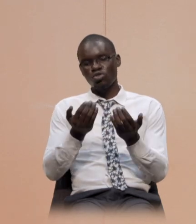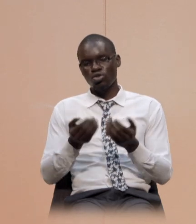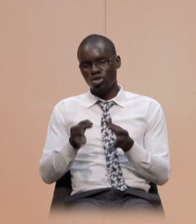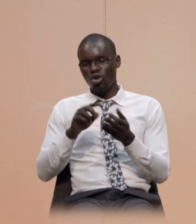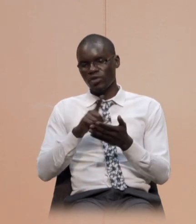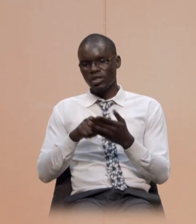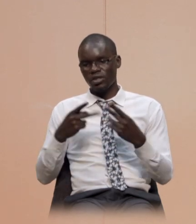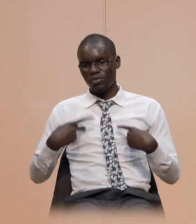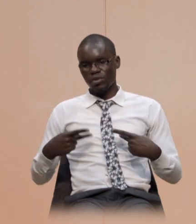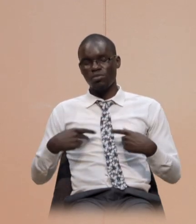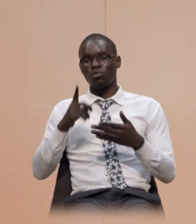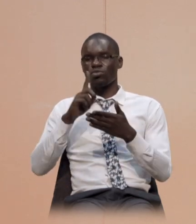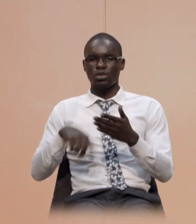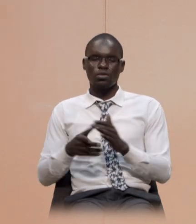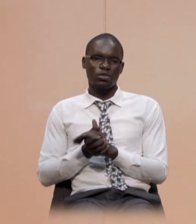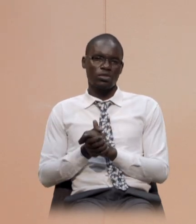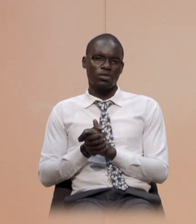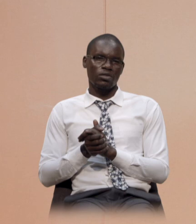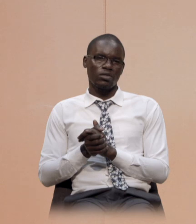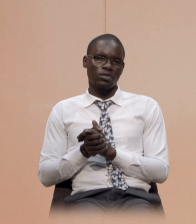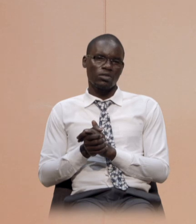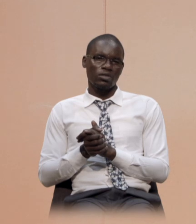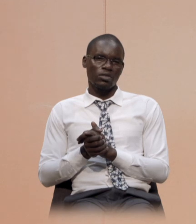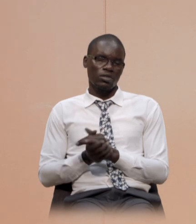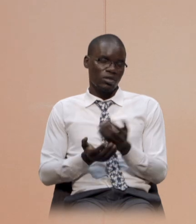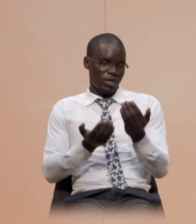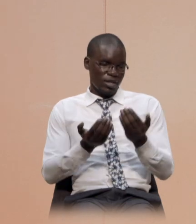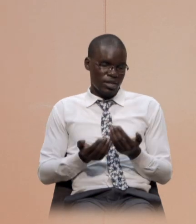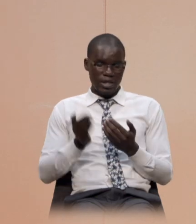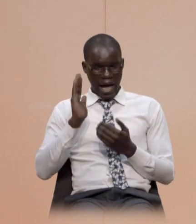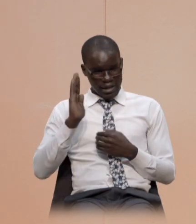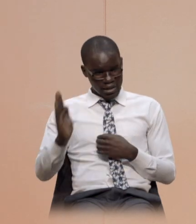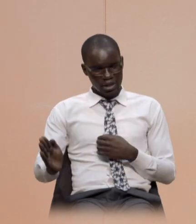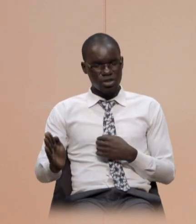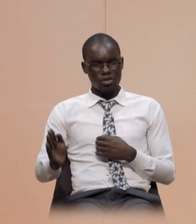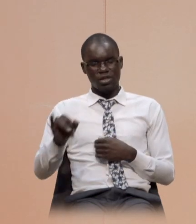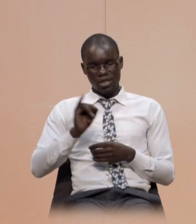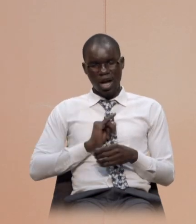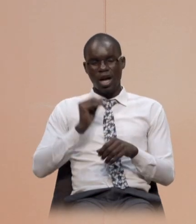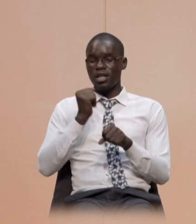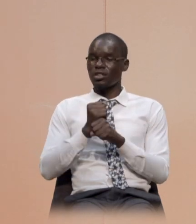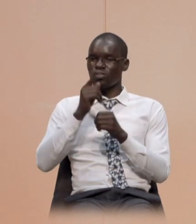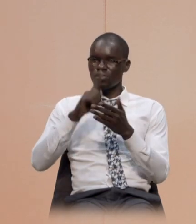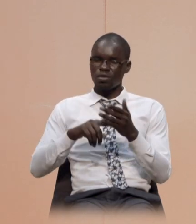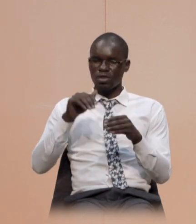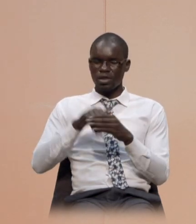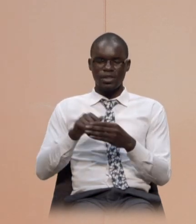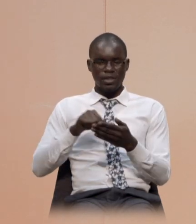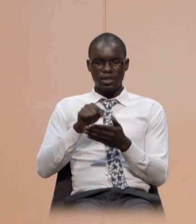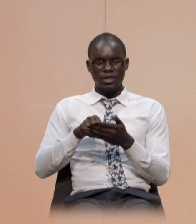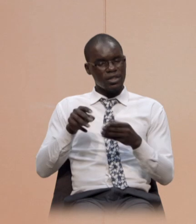ni nini? Ni kwamba wanahitaji mwelekeo kuelewa nitafanya nini katika njia